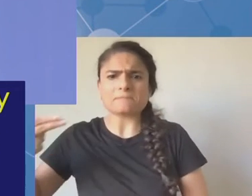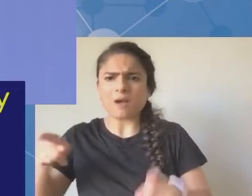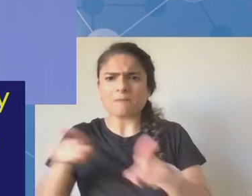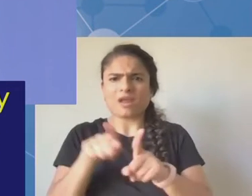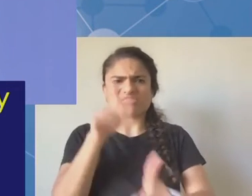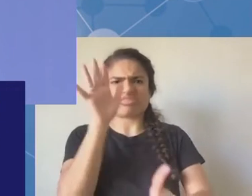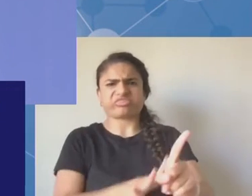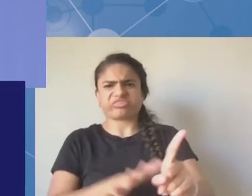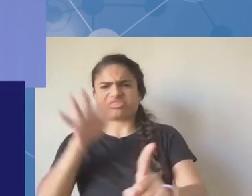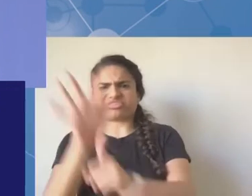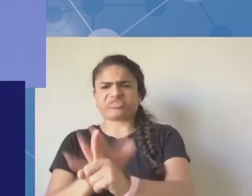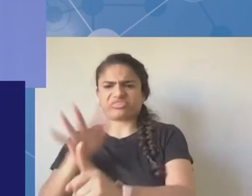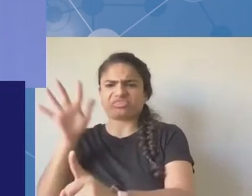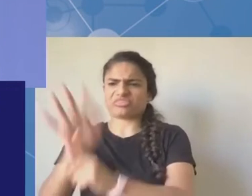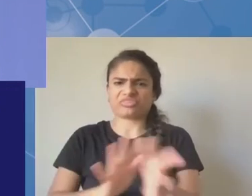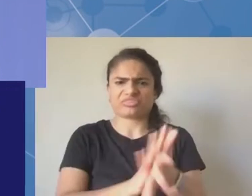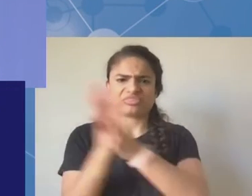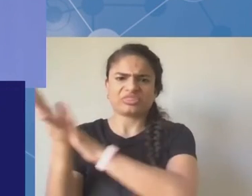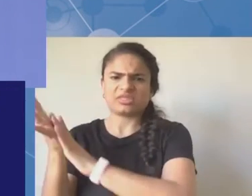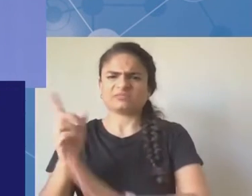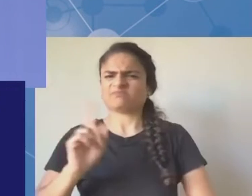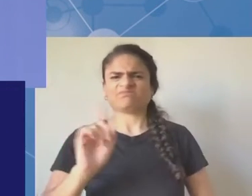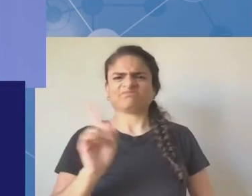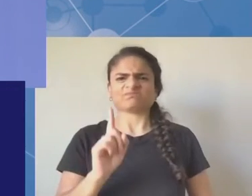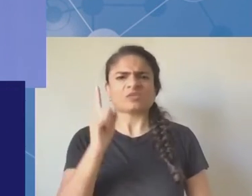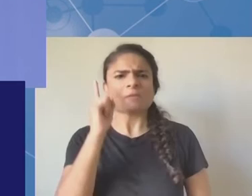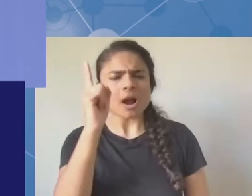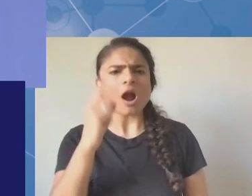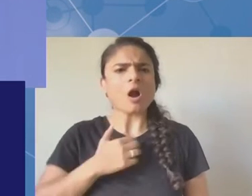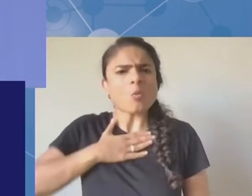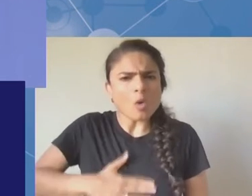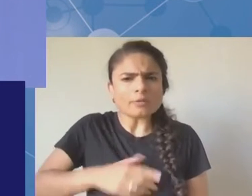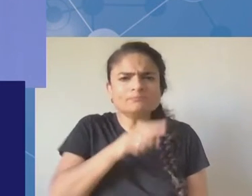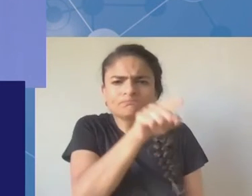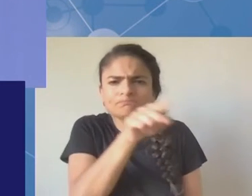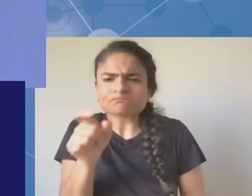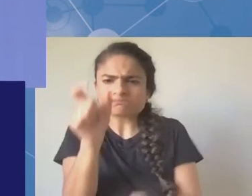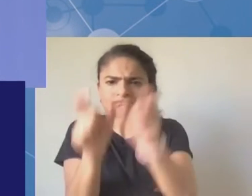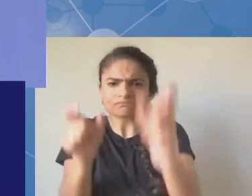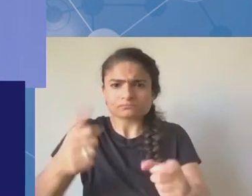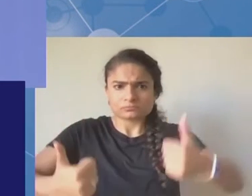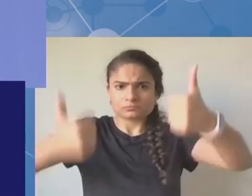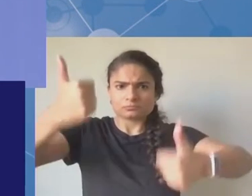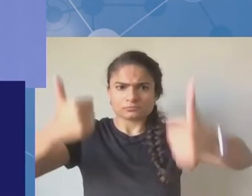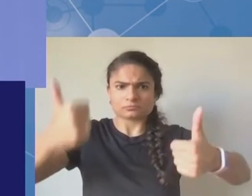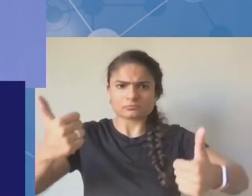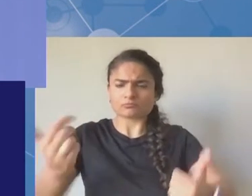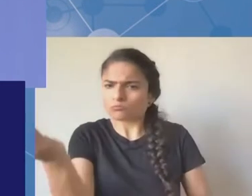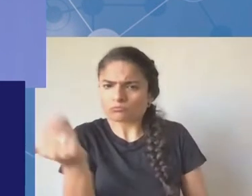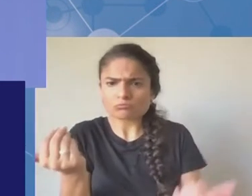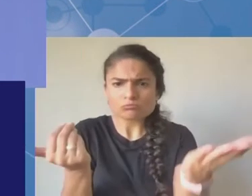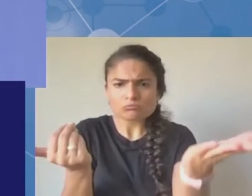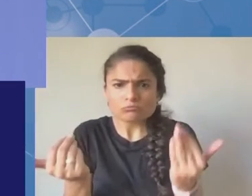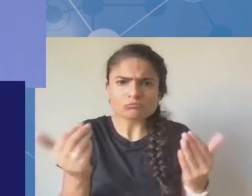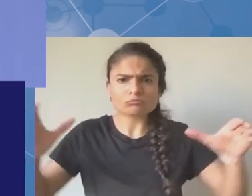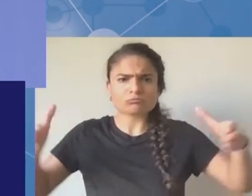будем пытаться избегать тенденции типа указать пальцем виновного и его обвинять. Мы хотим услышать голоса